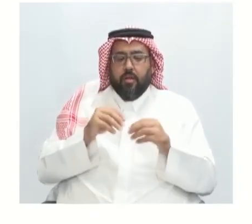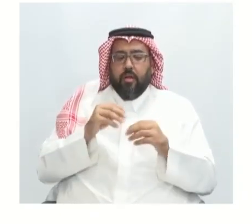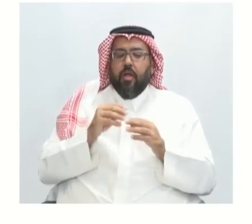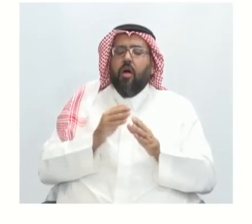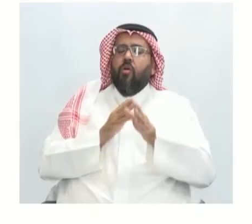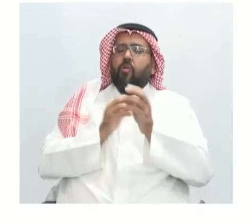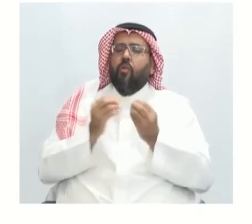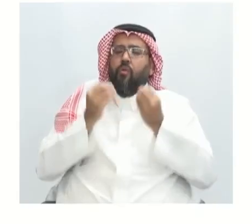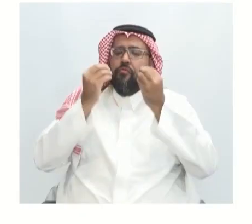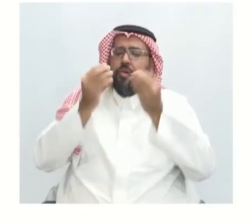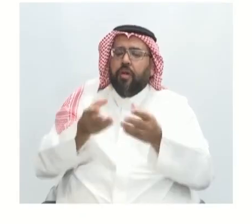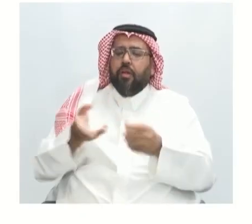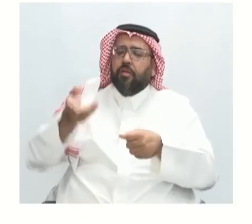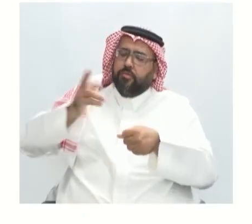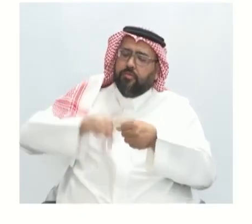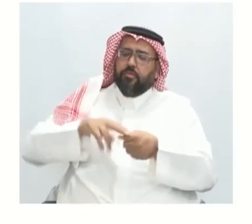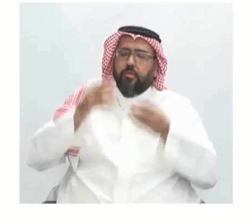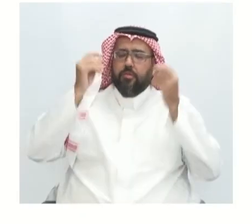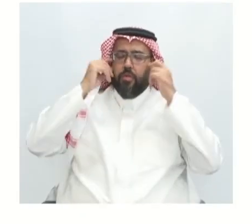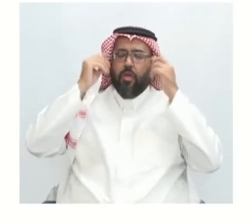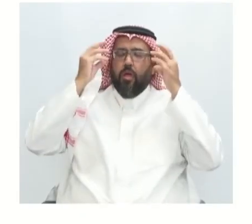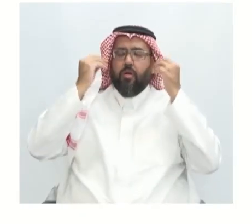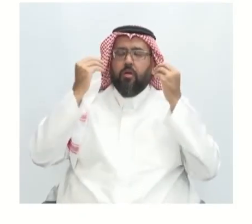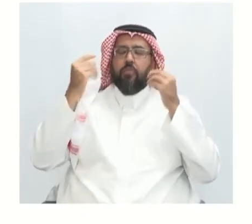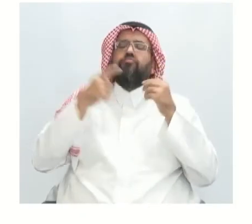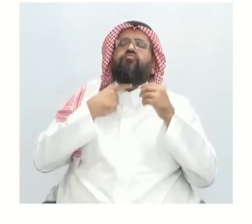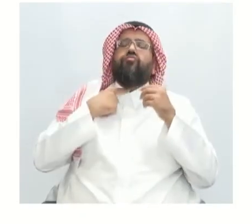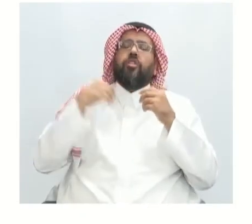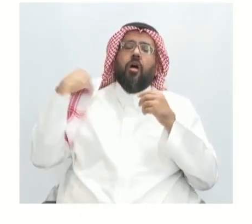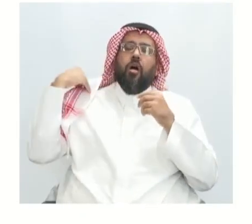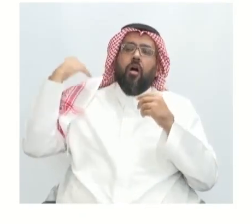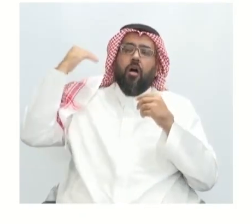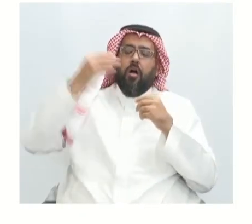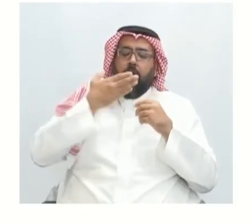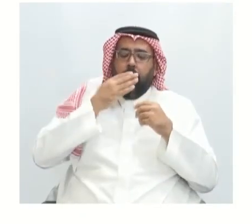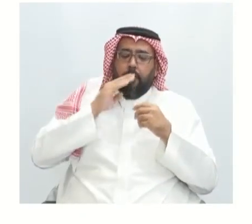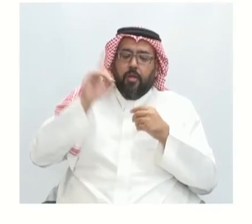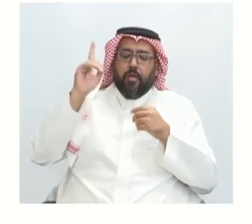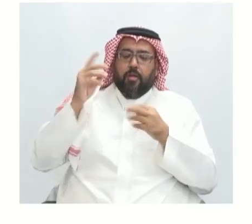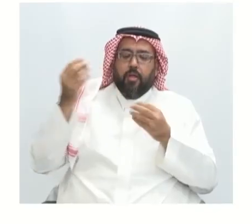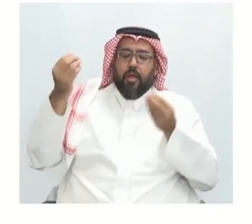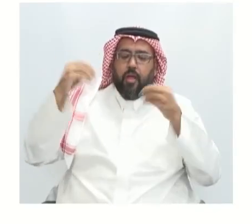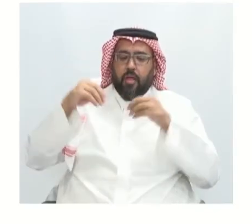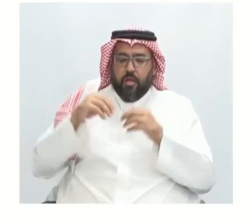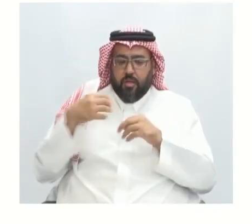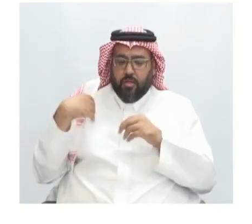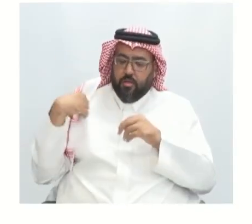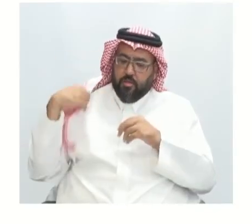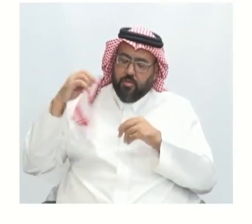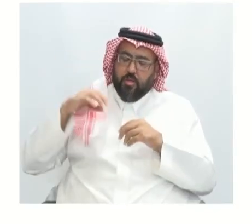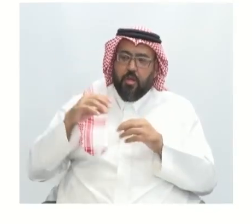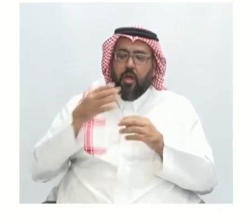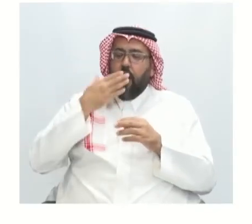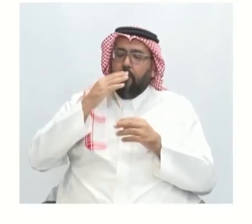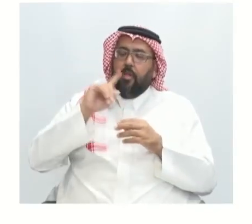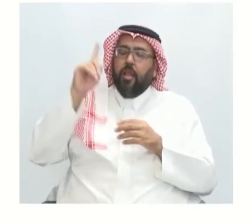وفقني للاسترجاع لما ارجو من الثواب واحمد اذ لم يجعلها اذ لم يجعلها في